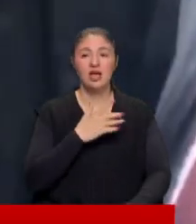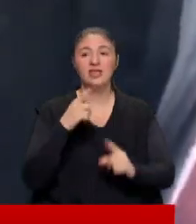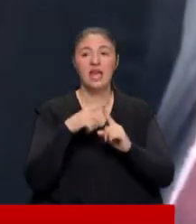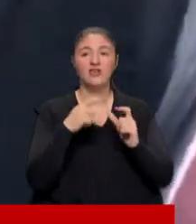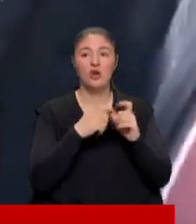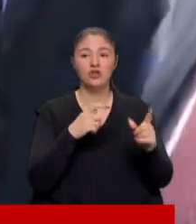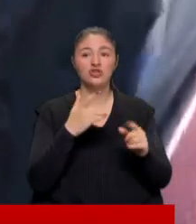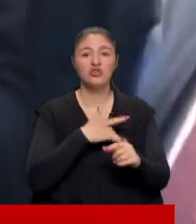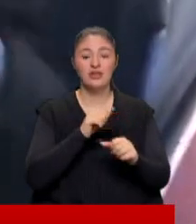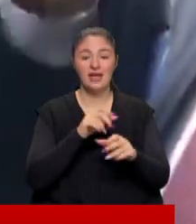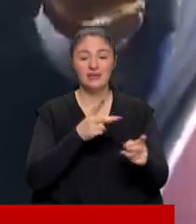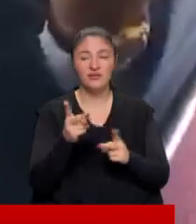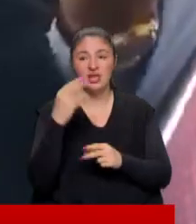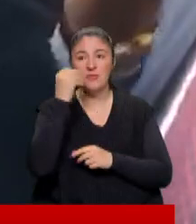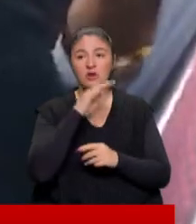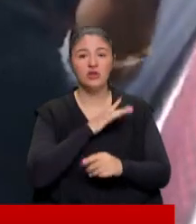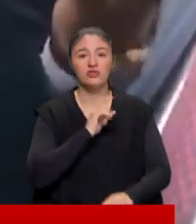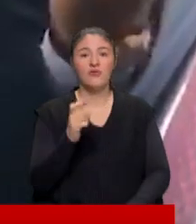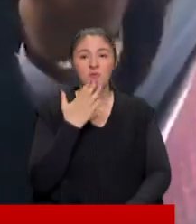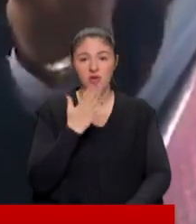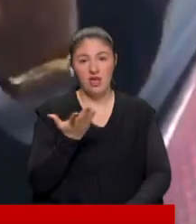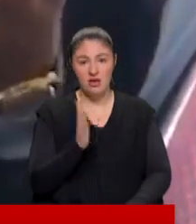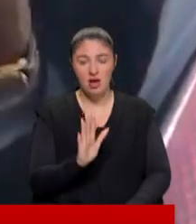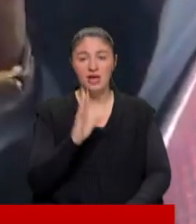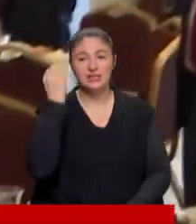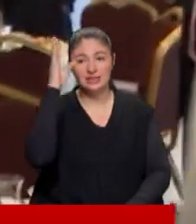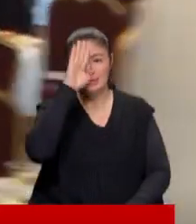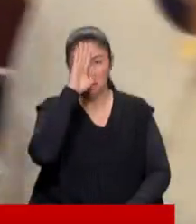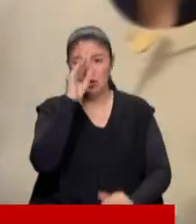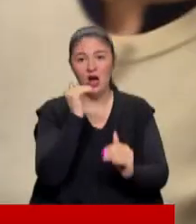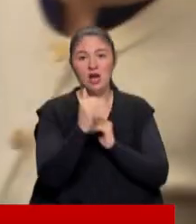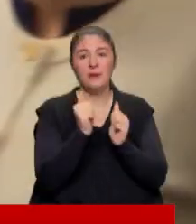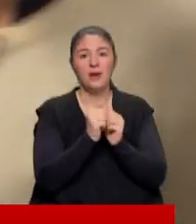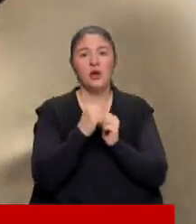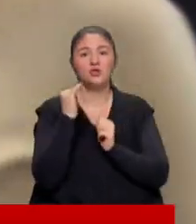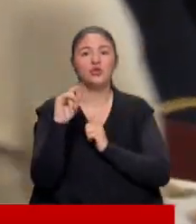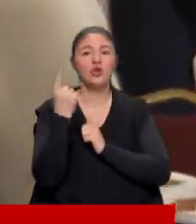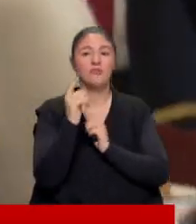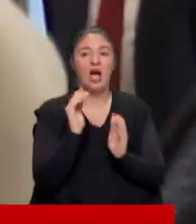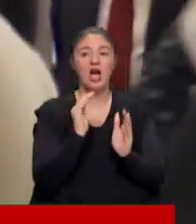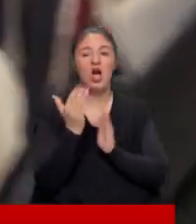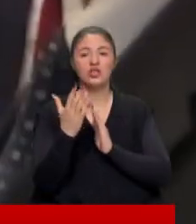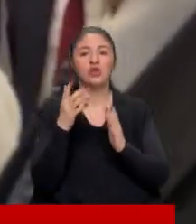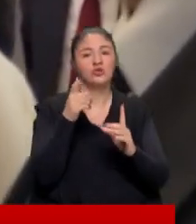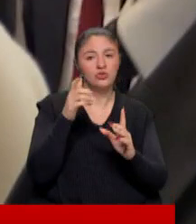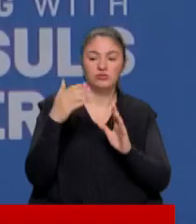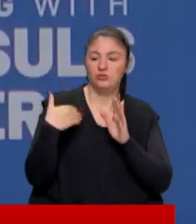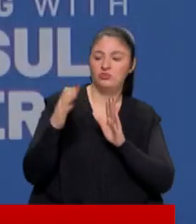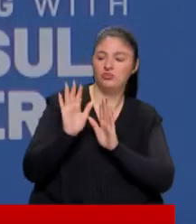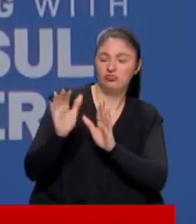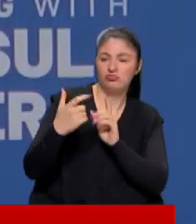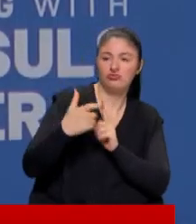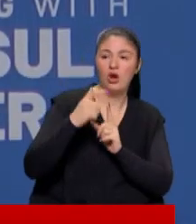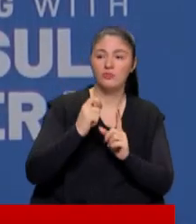Tevfik Göksu'nun canlı yayın davetine İmamoğlu henüz yanıt vermedi. İstanbul'u halkıyla birlikte kötü yönetimlere karşı muhafaza edeceğiz dedi.